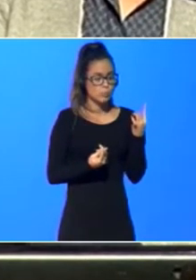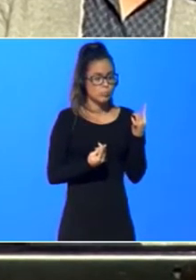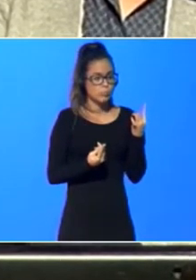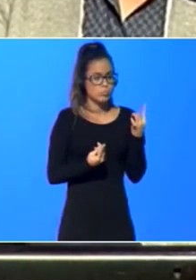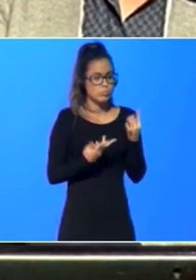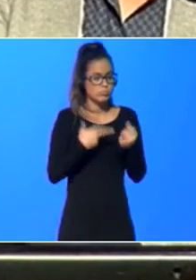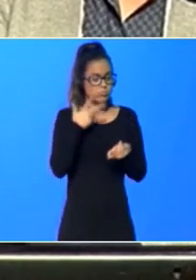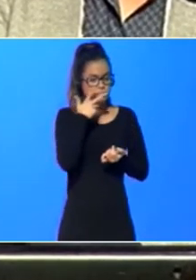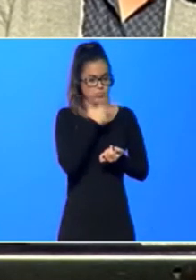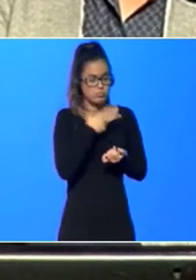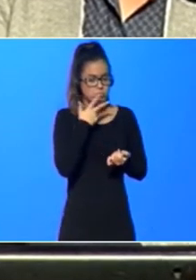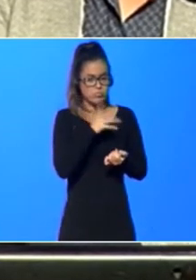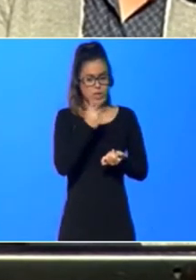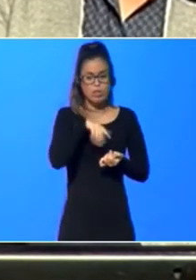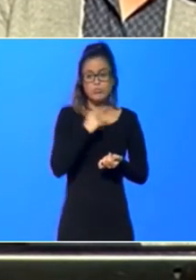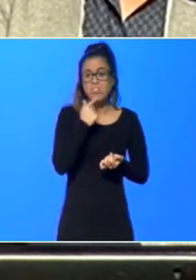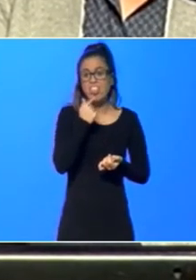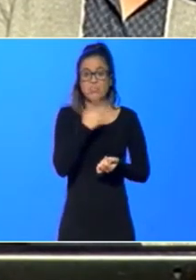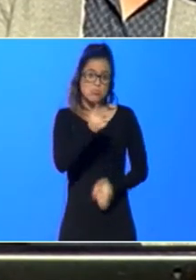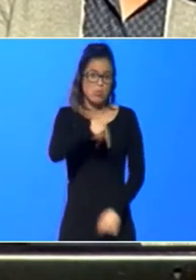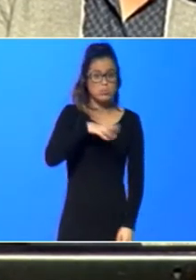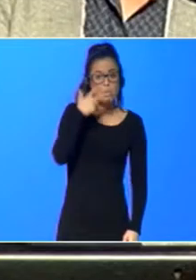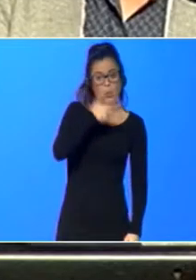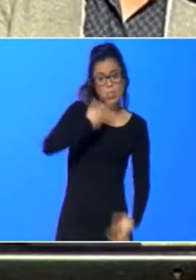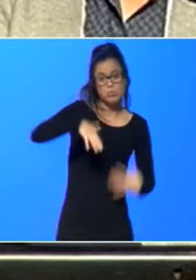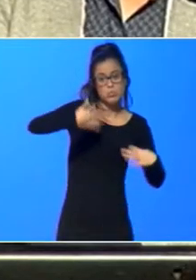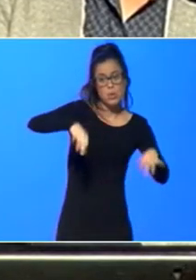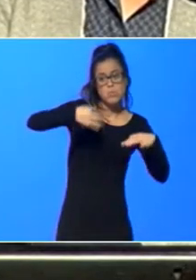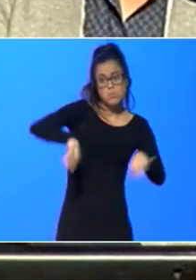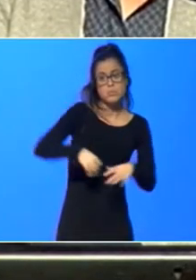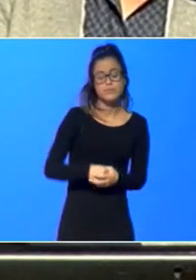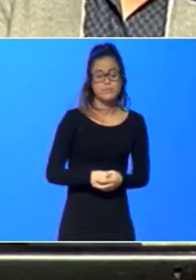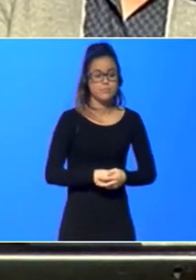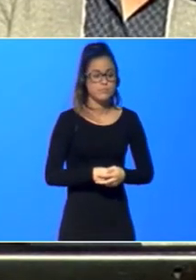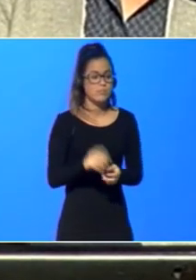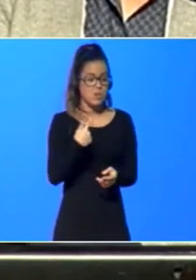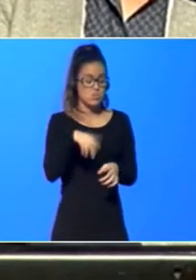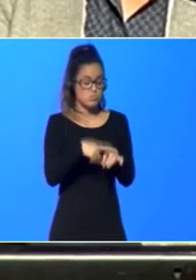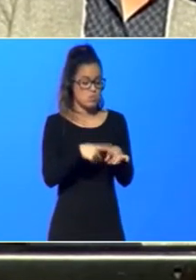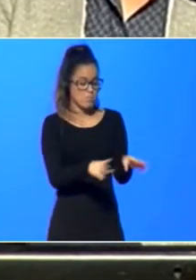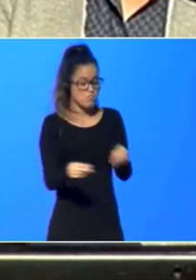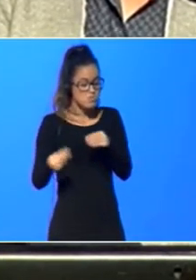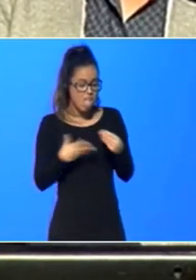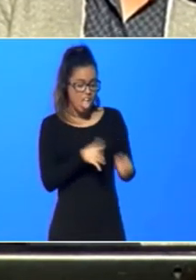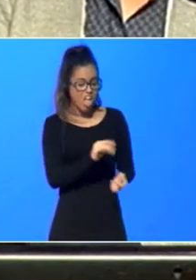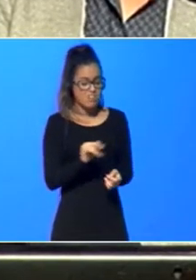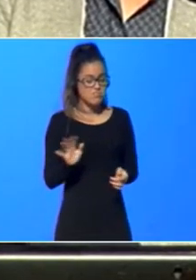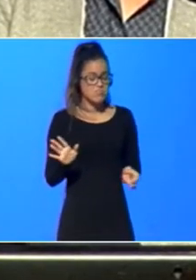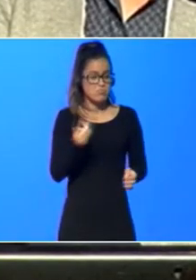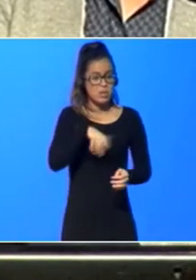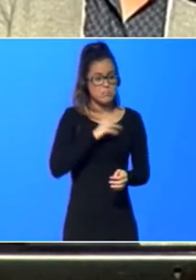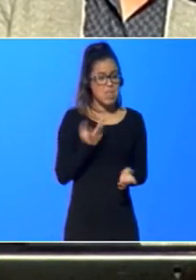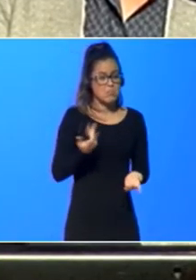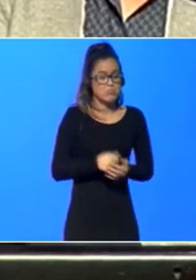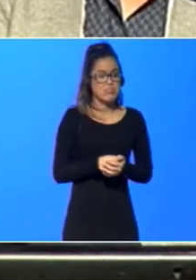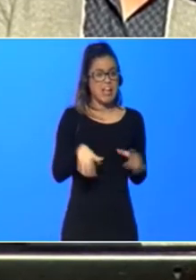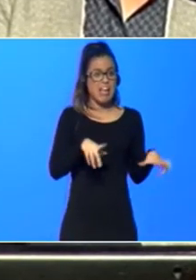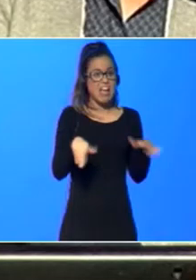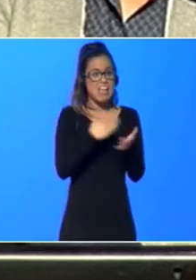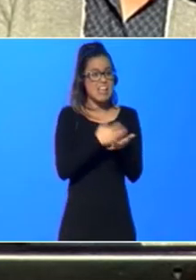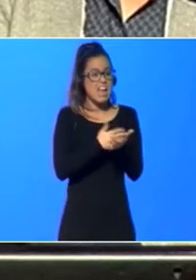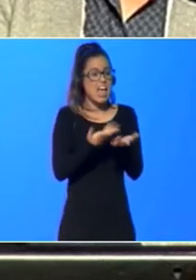ikastetxe eurak esaten ben, gu ikastetxe arruntagaz, guk ez daukagu, bai daukagu hainbeste gauza, baina daukagu gela iraunkorra,